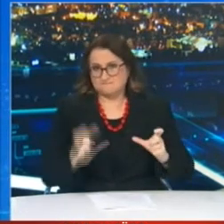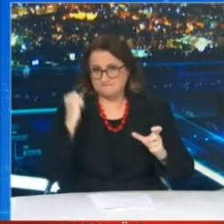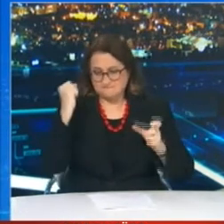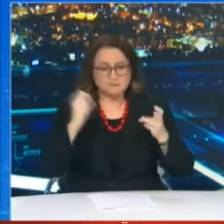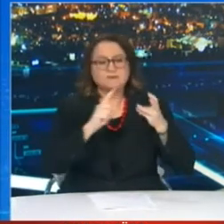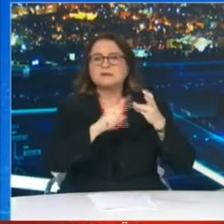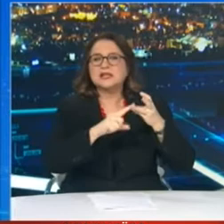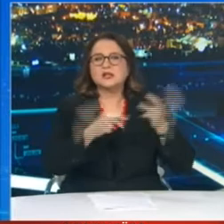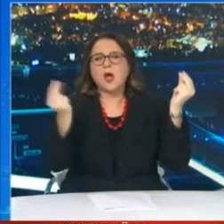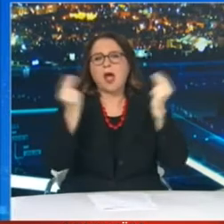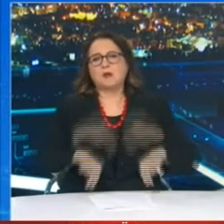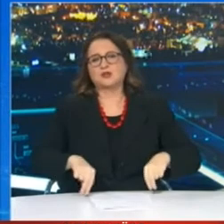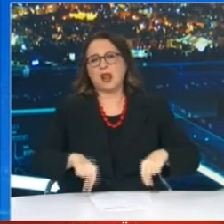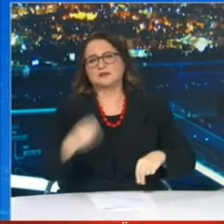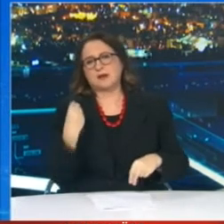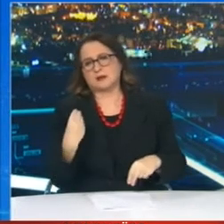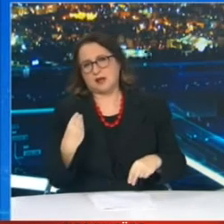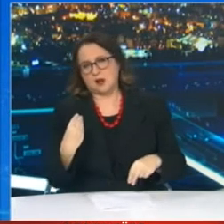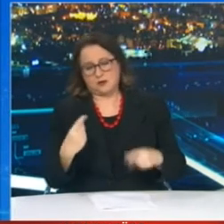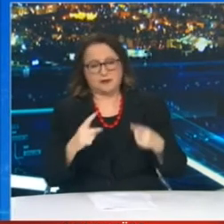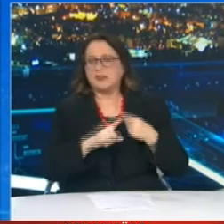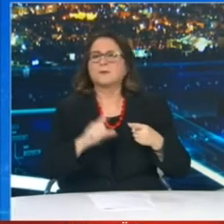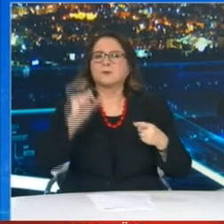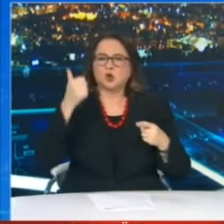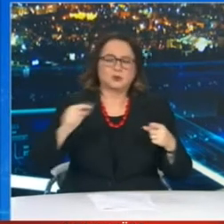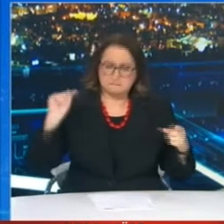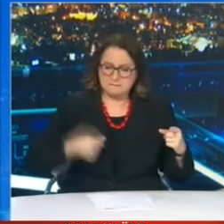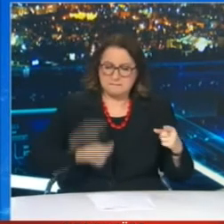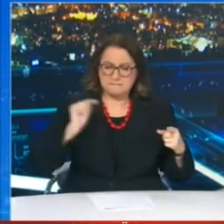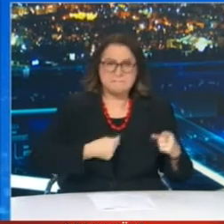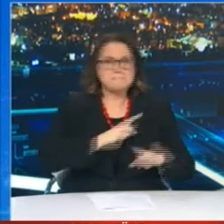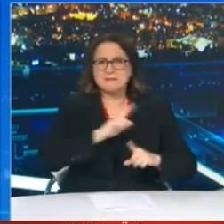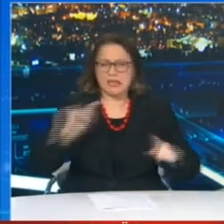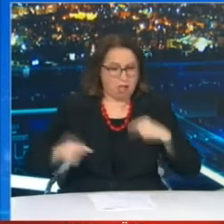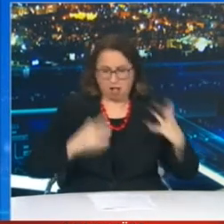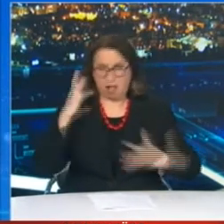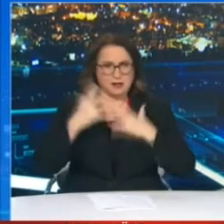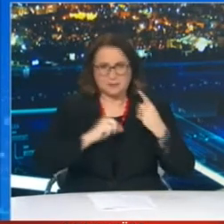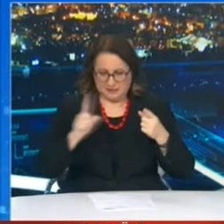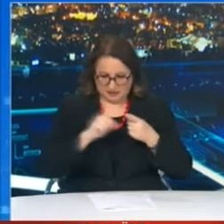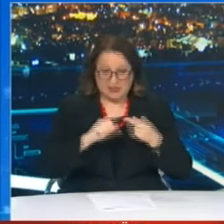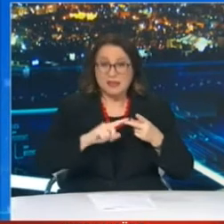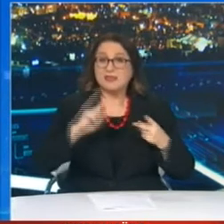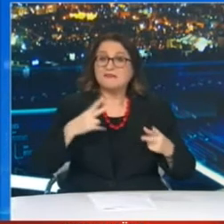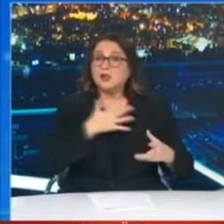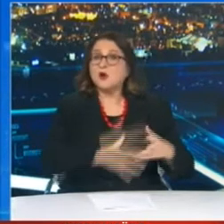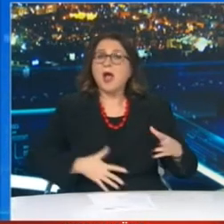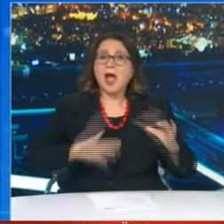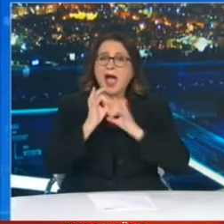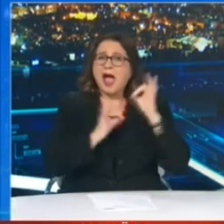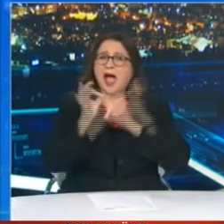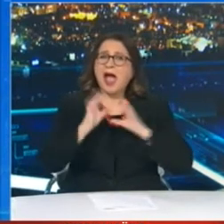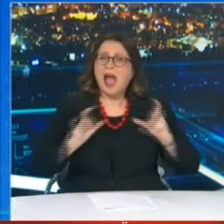αποτελεσματικότητα. Δηλαδή να μην έχουν ανεπιθύμητες ενέργειες, να αυξάνουν τα αντισώματα, τα προστατευτικά για το